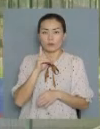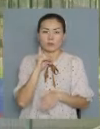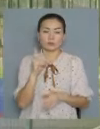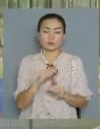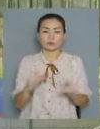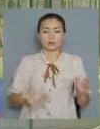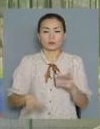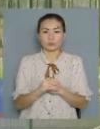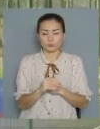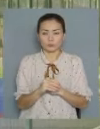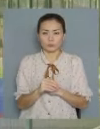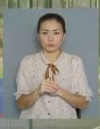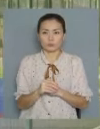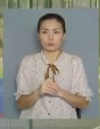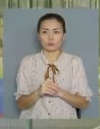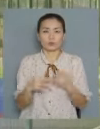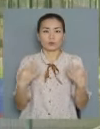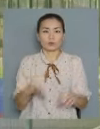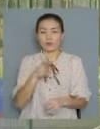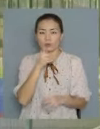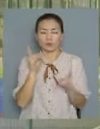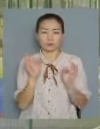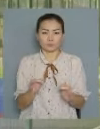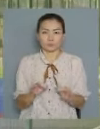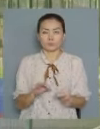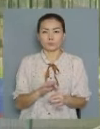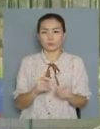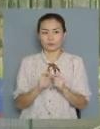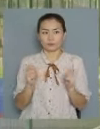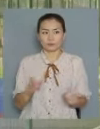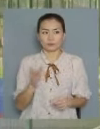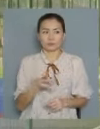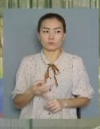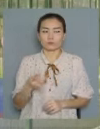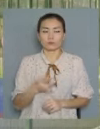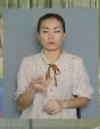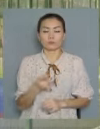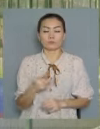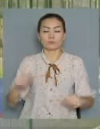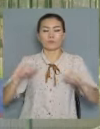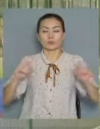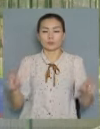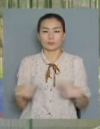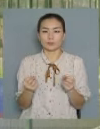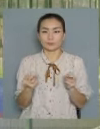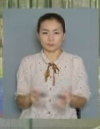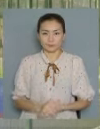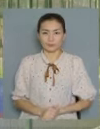балаларға бос уақытын тиімді және де ауданымызда бұқаралық спортты дамыту